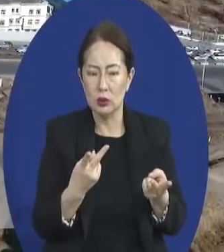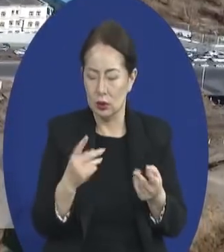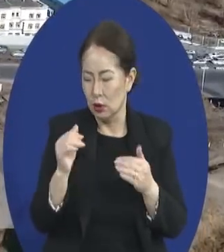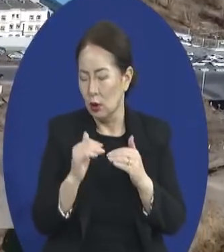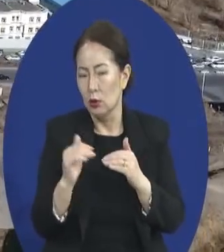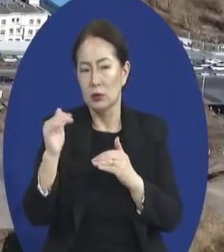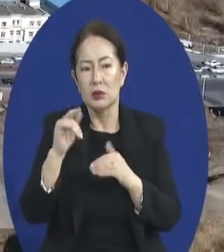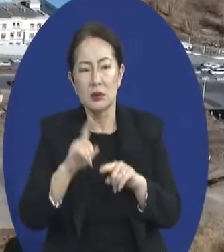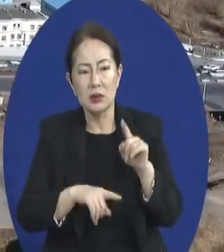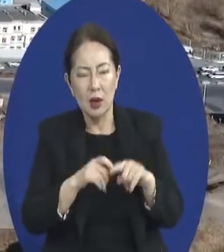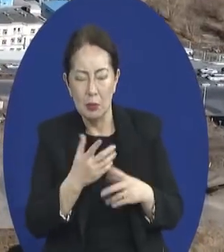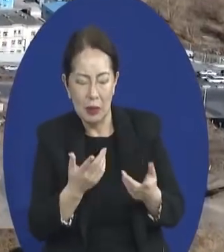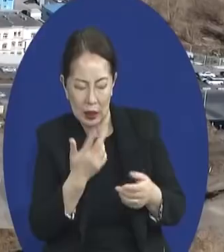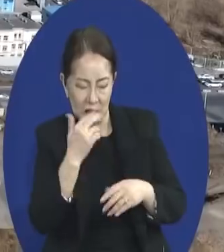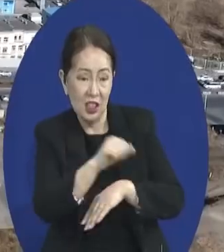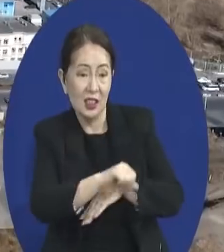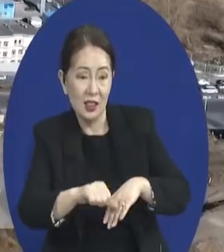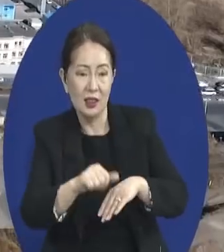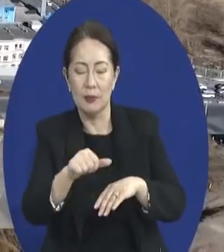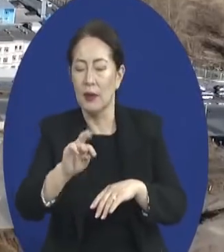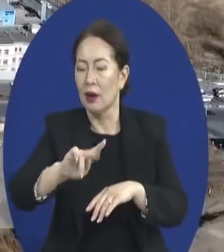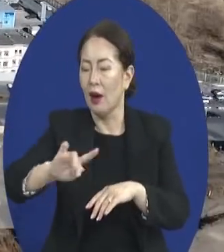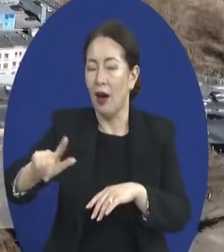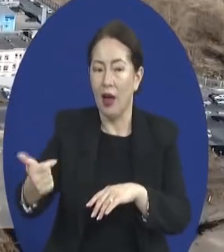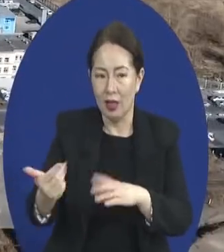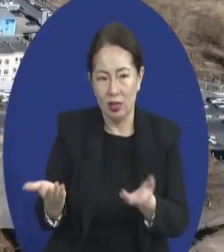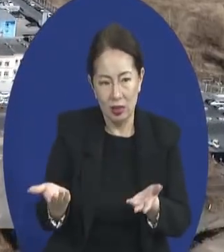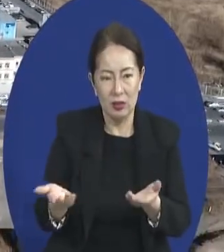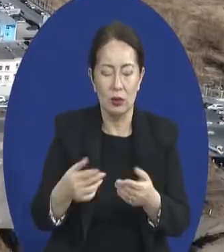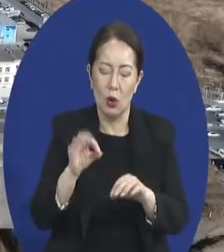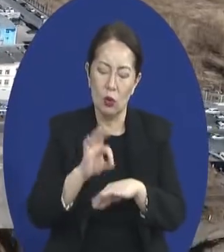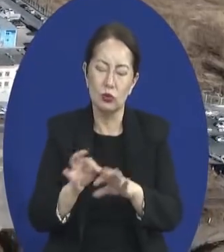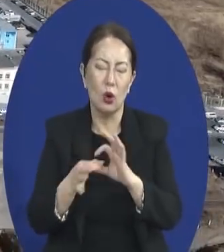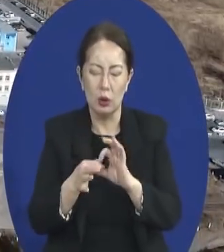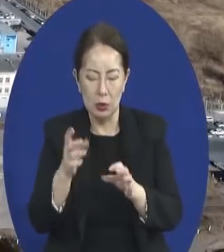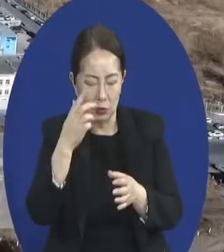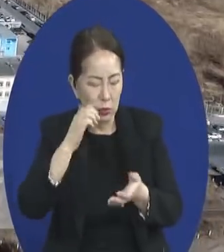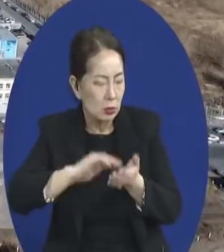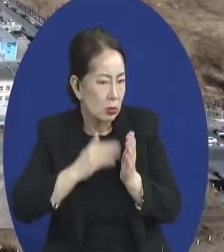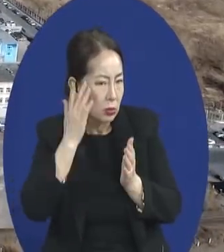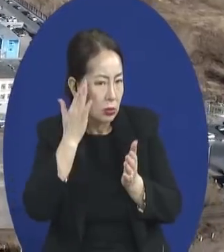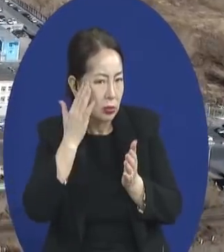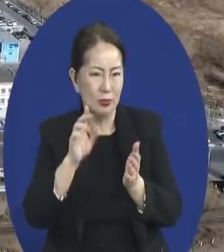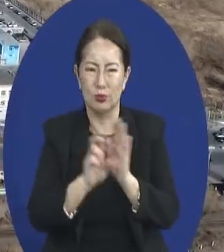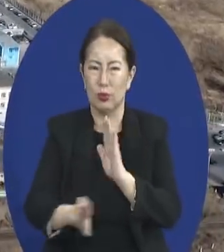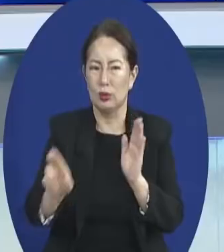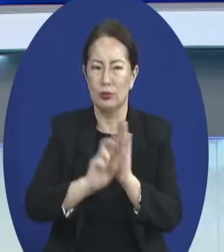өсөлт үзүүлэхийг хэлгээлийн нөхцөл байдал, өвчний шинэ хувилбараас шалтгаалan хинч бүрэн таамаглах боломжгүй байна.